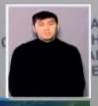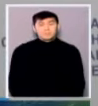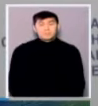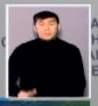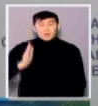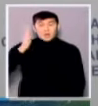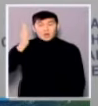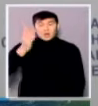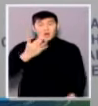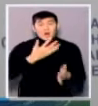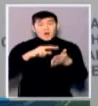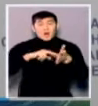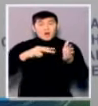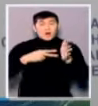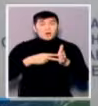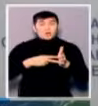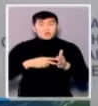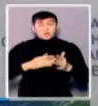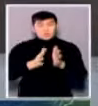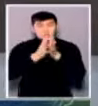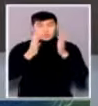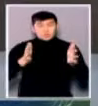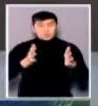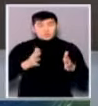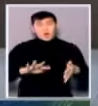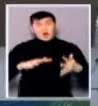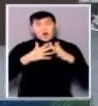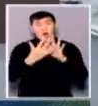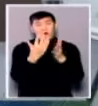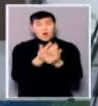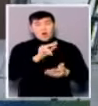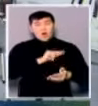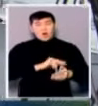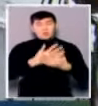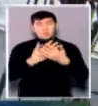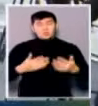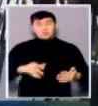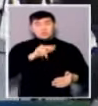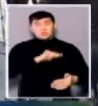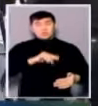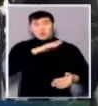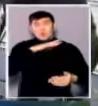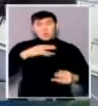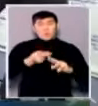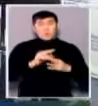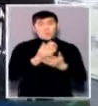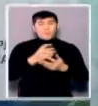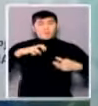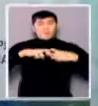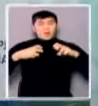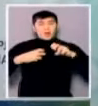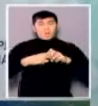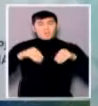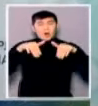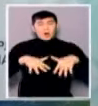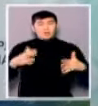алда тұрған жоспарларды ауқымды. Ауданда атқарылғанда атқарылатында жұмыс көп, көтерілген мәселелердің барлығы да